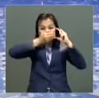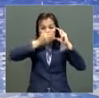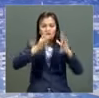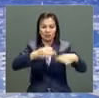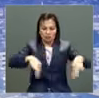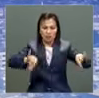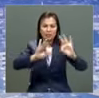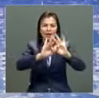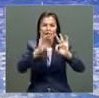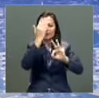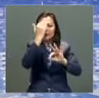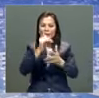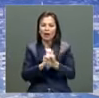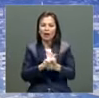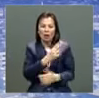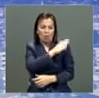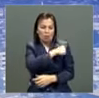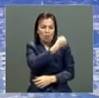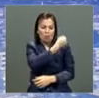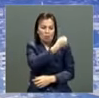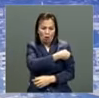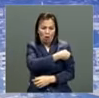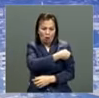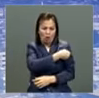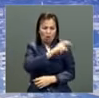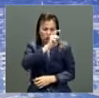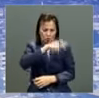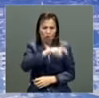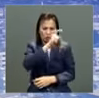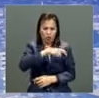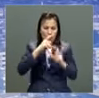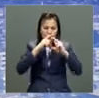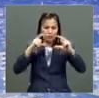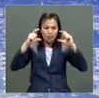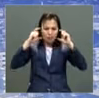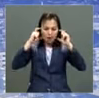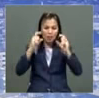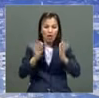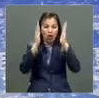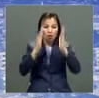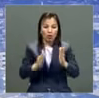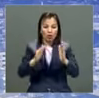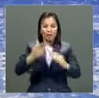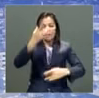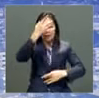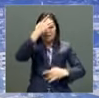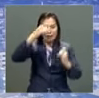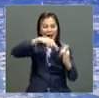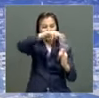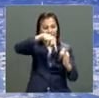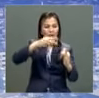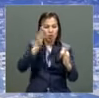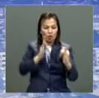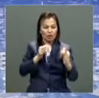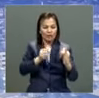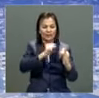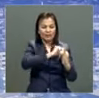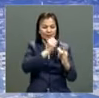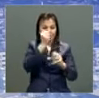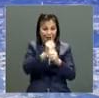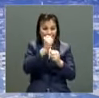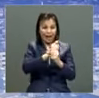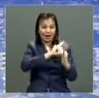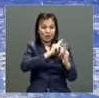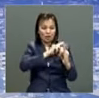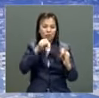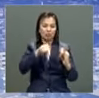ที่สำคัญที่ทางการแพทย์ต้องมีแล้วก็บุคคลที่ต้องดูแลผู้ป่วยนะครับเจ็บป่วยซึ่งฝ่ายทางด้านปกคร